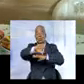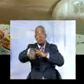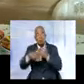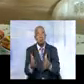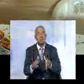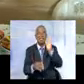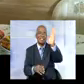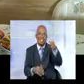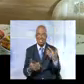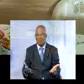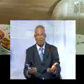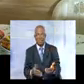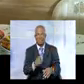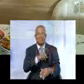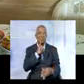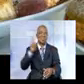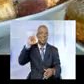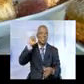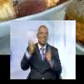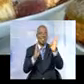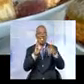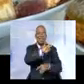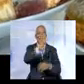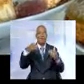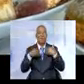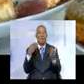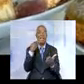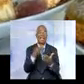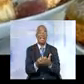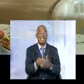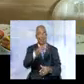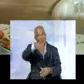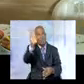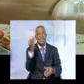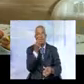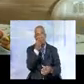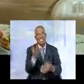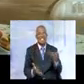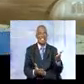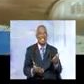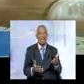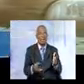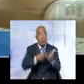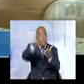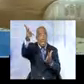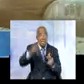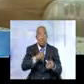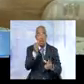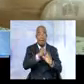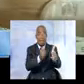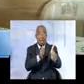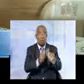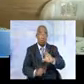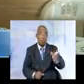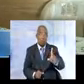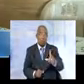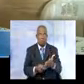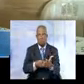c'est en arabe, ça s'appelle kabrzel, la corne de la gazelle. C'est sucré, il est fait surtout à base